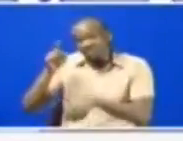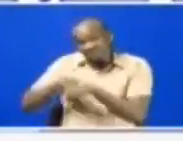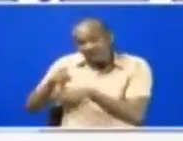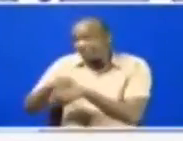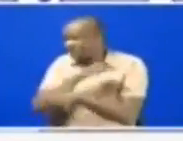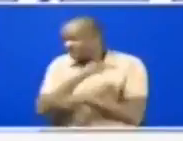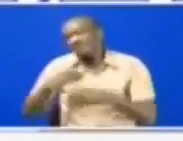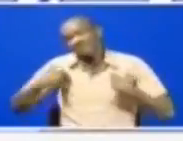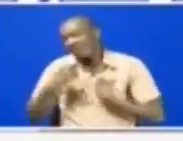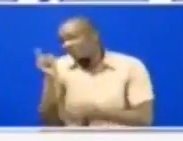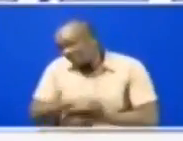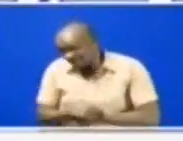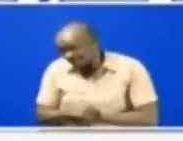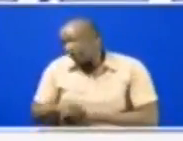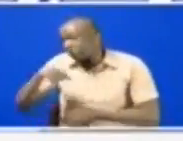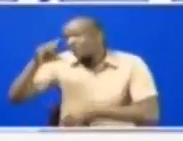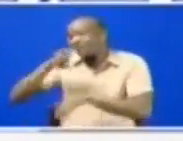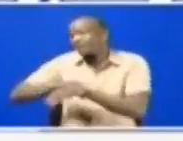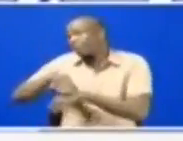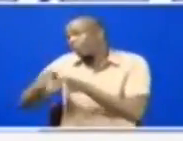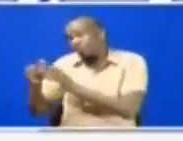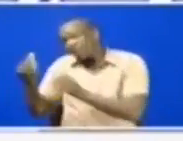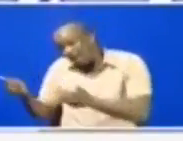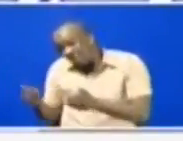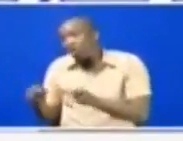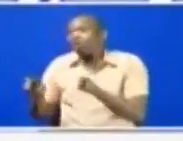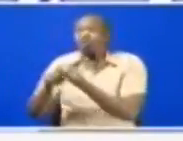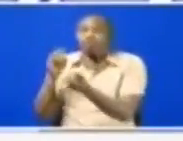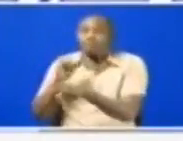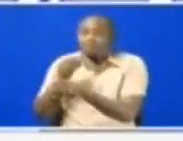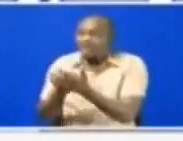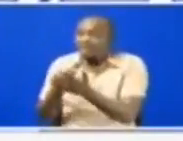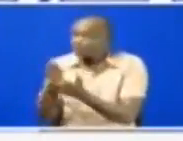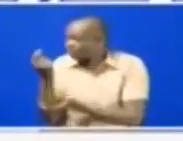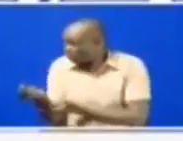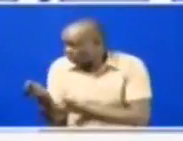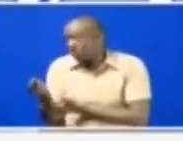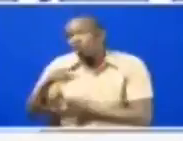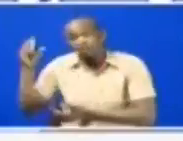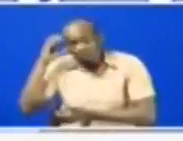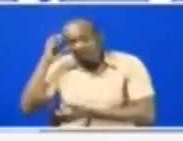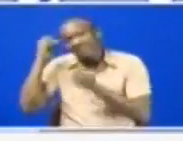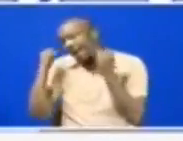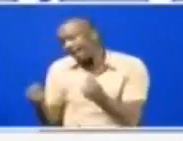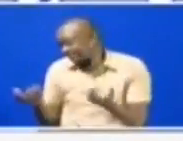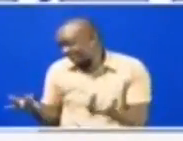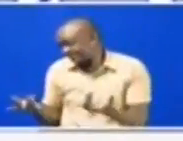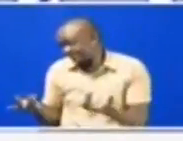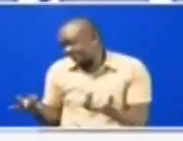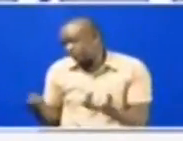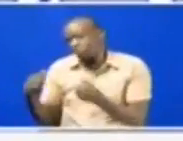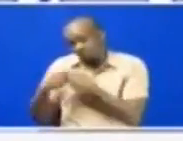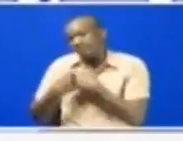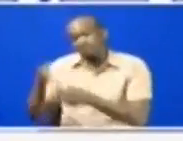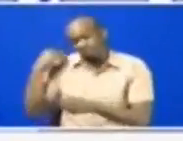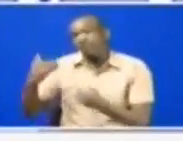nafika jioni umechoka. Hata kupata labda ile nafasi kidogo na senti pia ilikuwa kidogo. Kuenda labda college inakuwa ni vigumu kidogo. Mm-hmm. Ndiyo, hiyo ndo changamoto